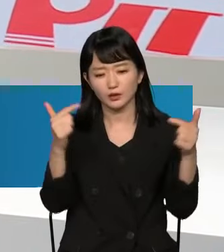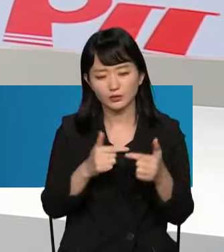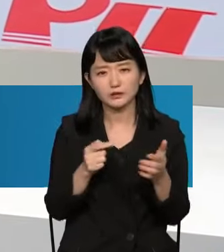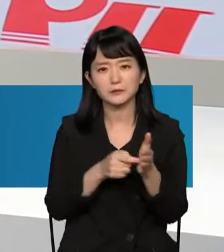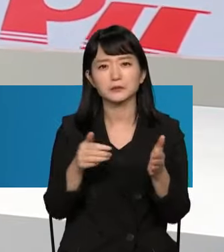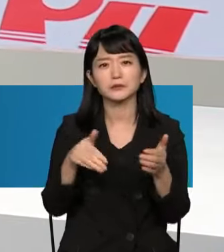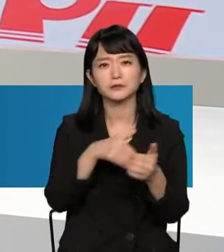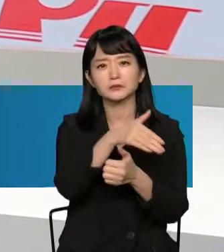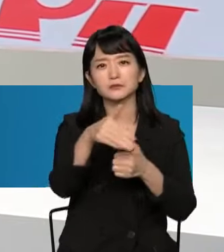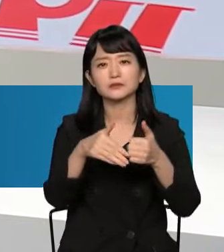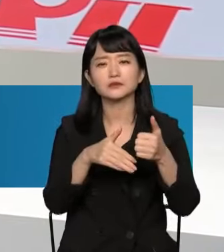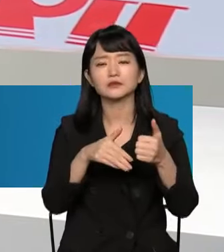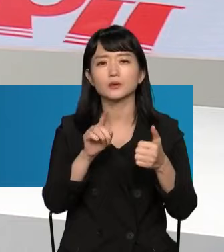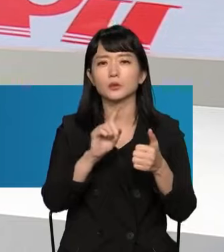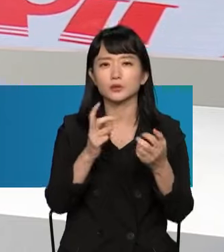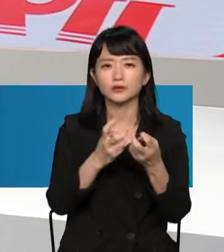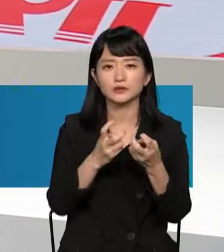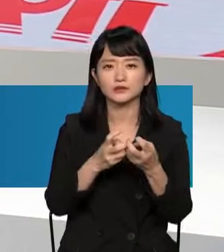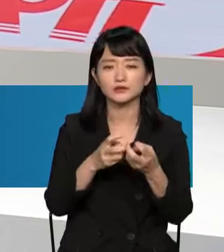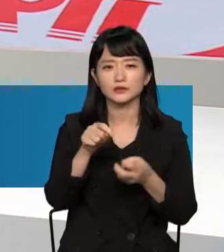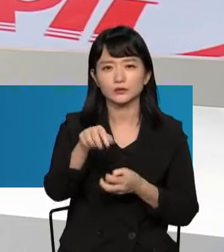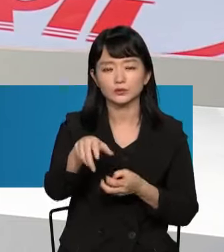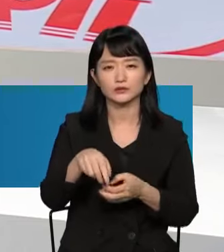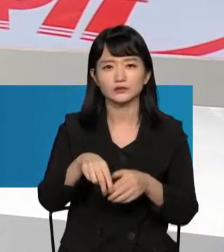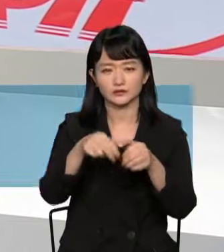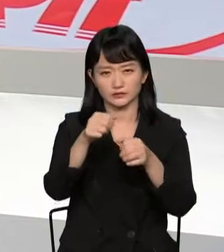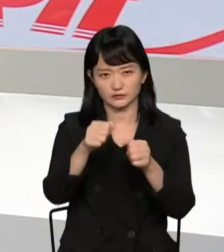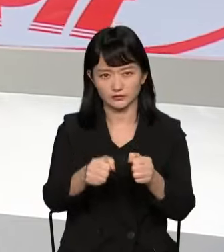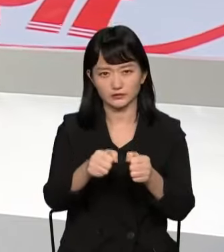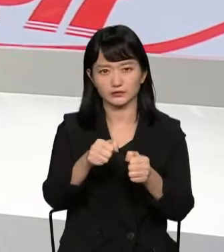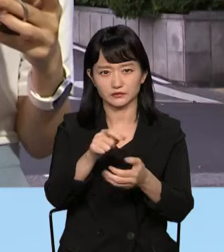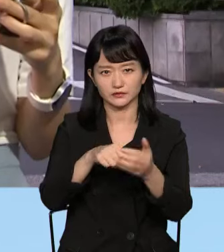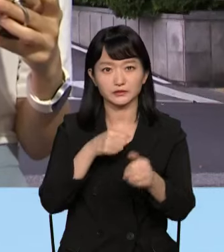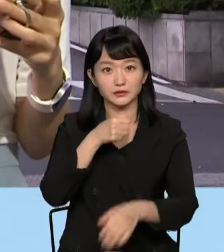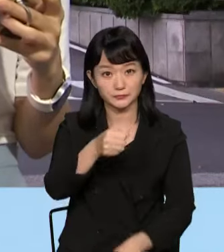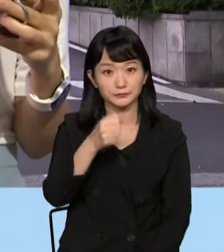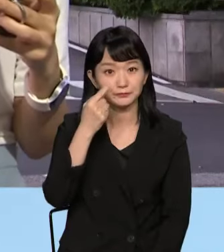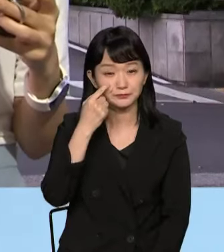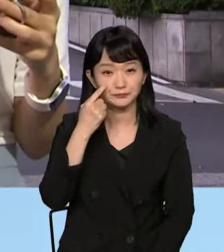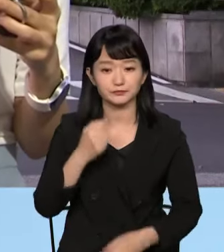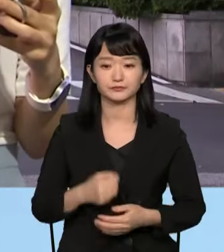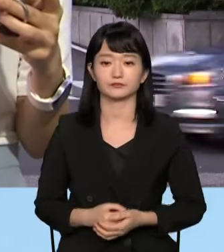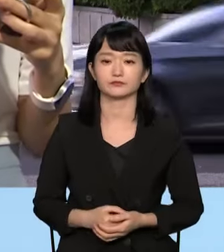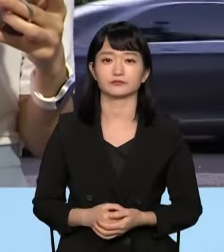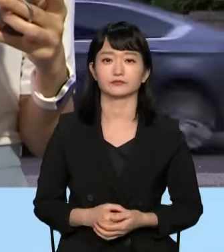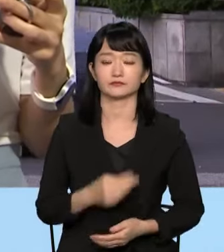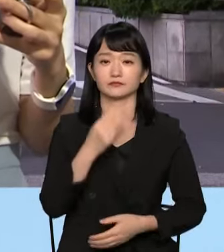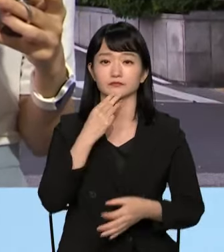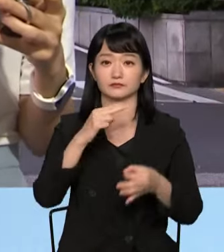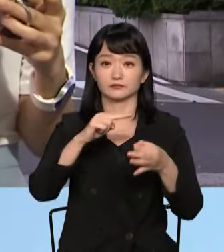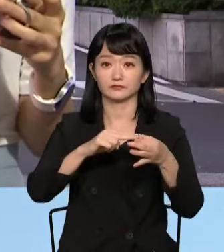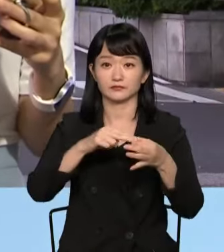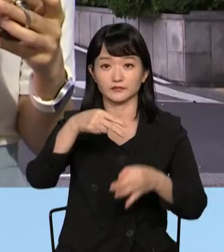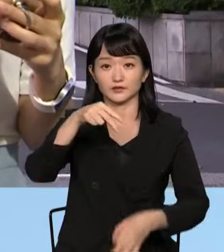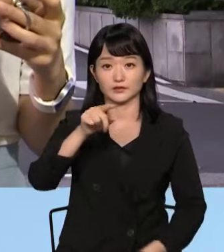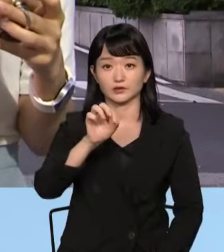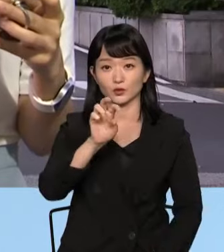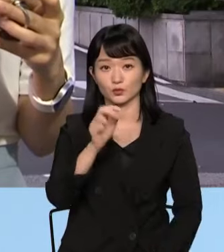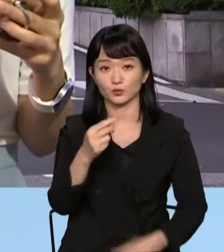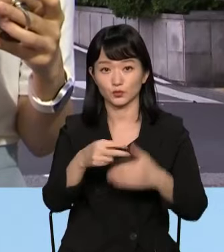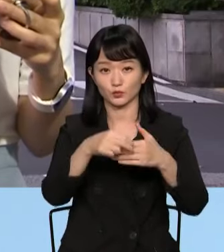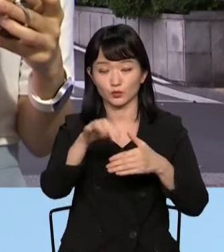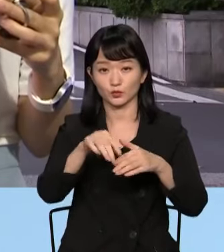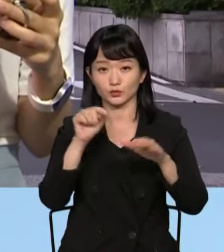상황 어떤지 현장에가 있는 저희 취재 기자 연결해 보죠 자 황혜린 기자 서울 여의도 성모병원에가 있는데